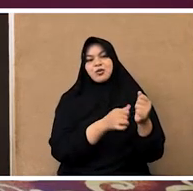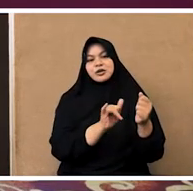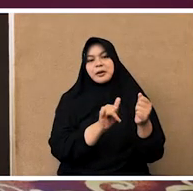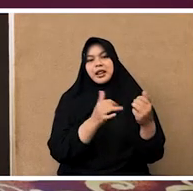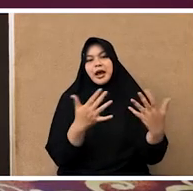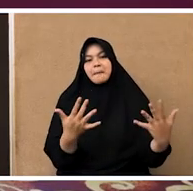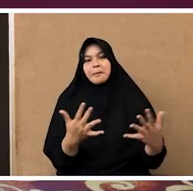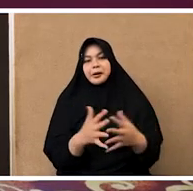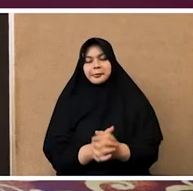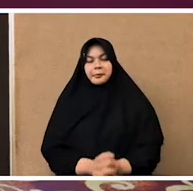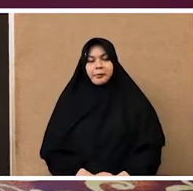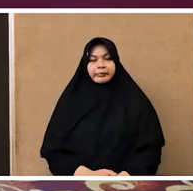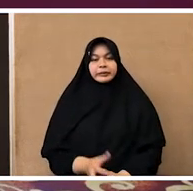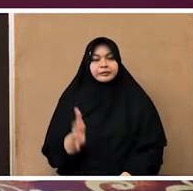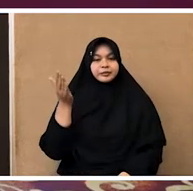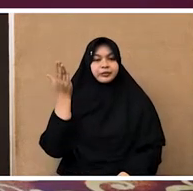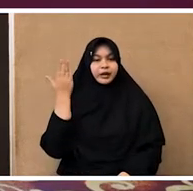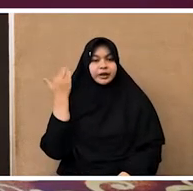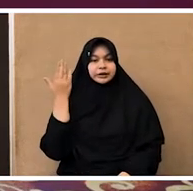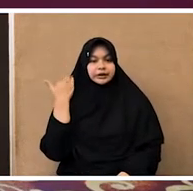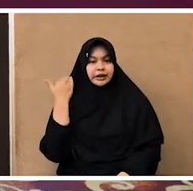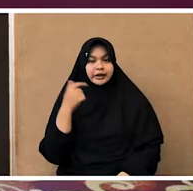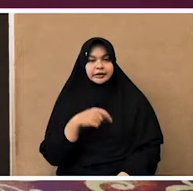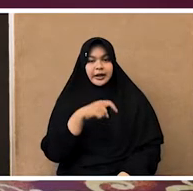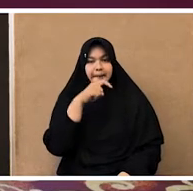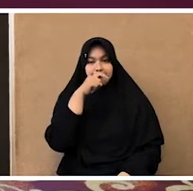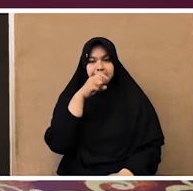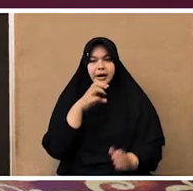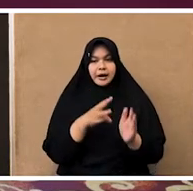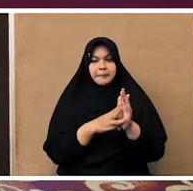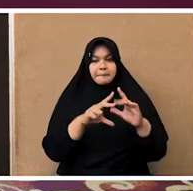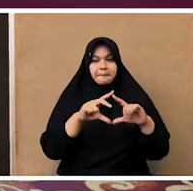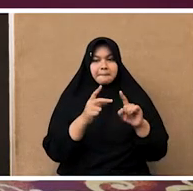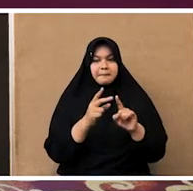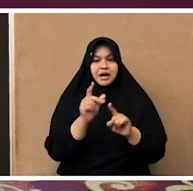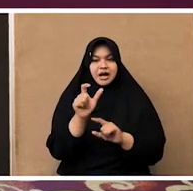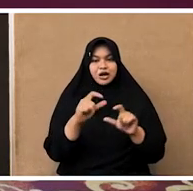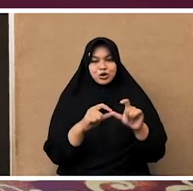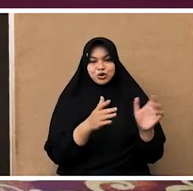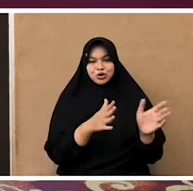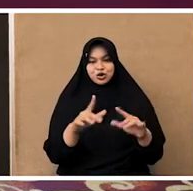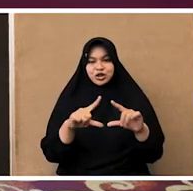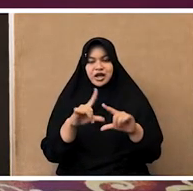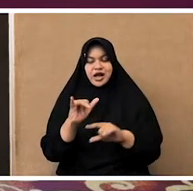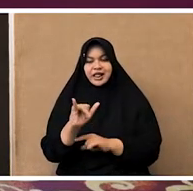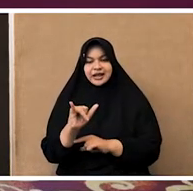kita di awal Mas Ma'ruf Ali saya biasa manggil Ustadz ini